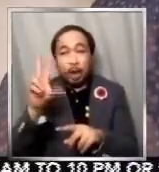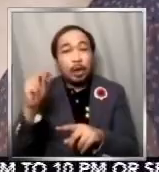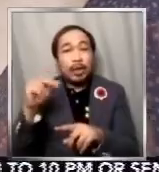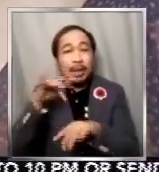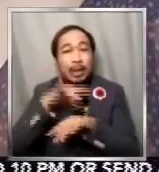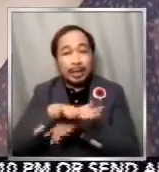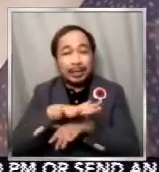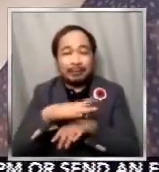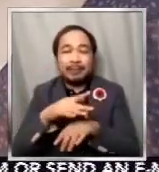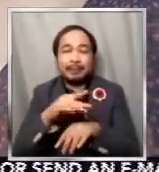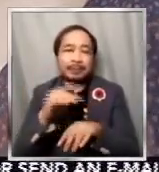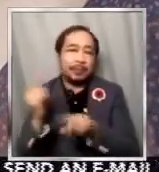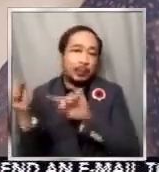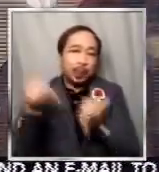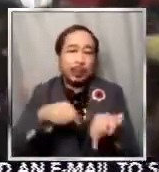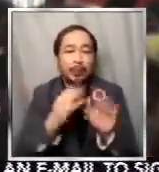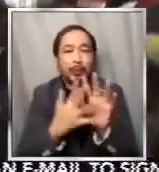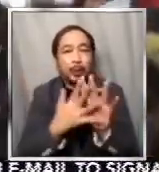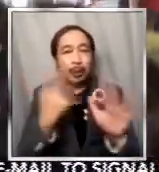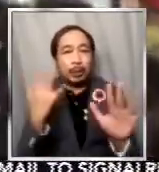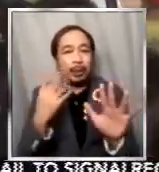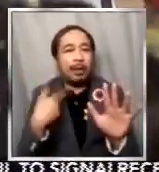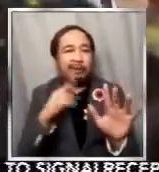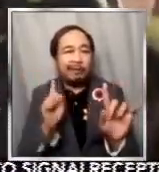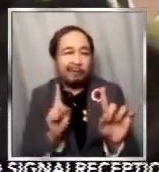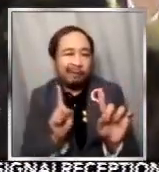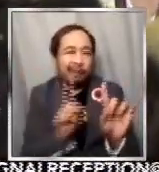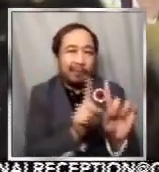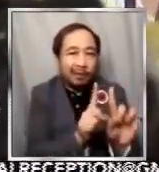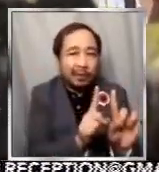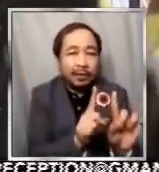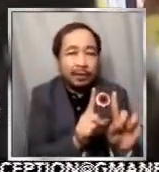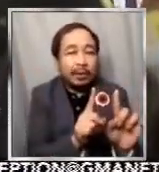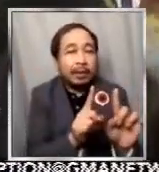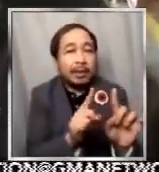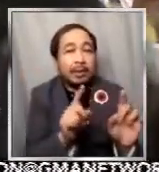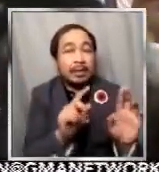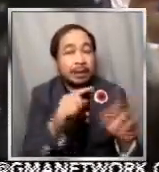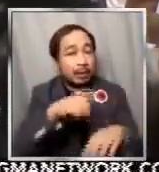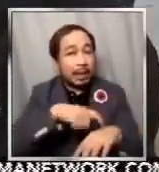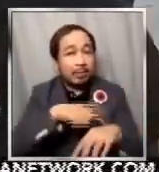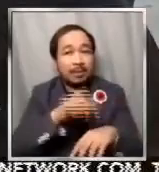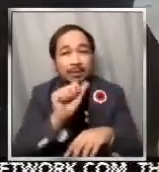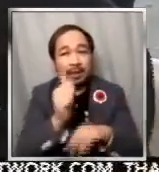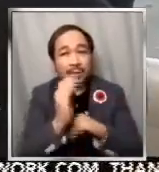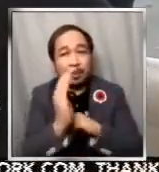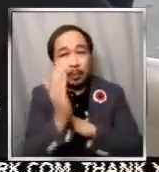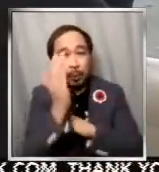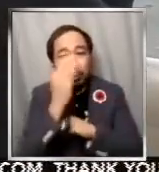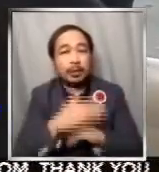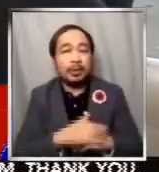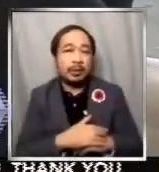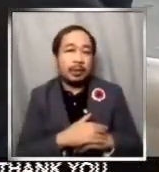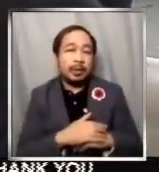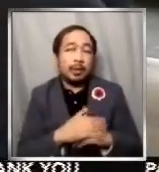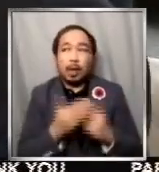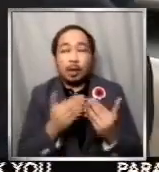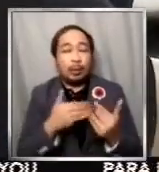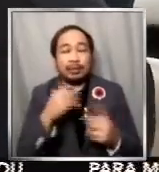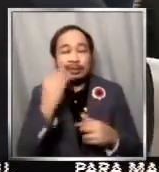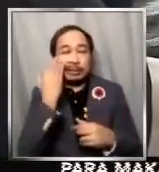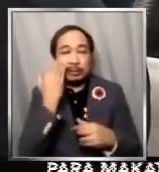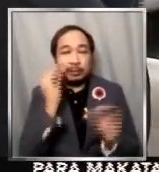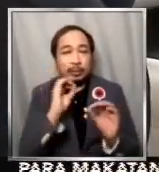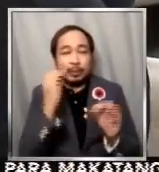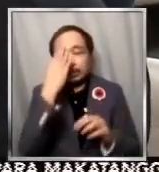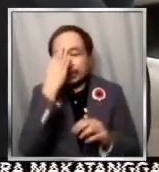na. Nakalapit ng konti sa dulo ng pila, mag-aalas 10 na ng umaga. Halos di na ako natulog mo kagabi.